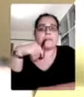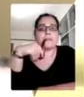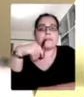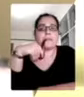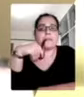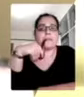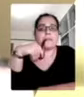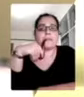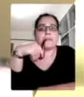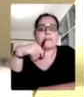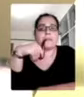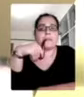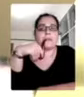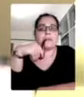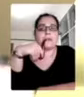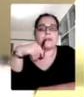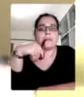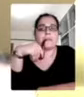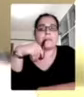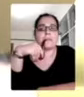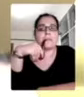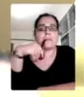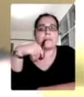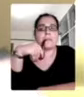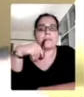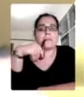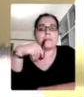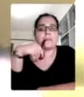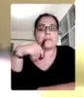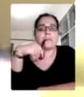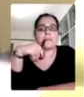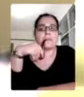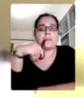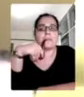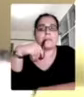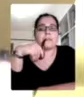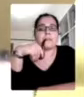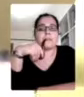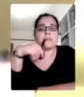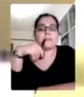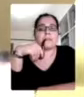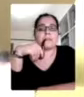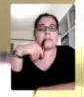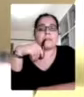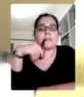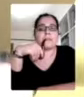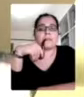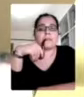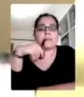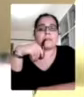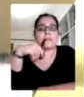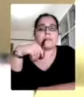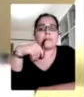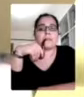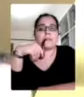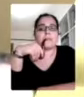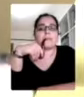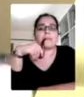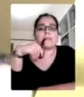Uzun pipolar, okuma piposu veya Lord of the Ring diye geçen. Bunlar dışarıda Churchwarden adıyla geçen uzun